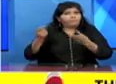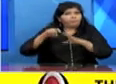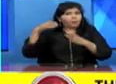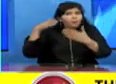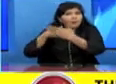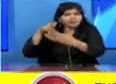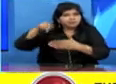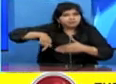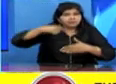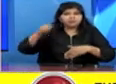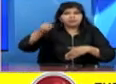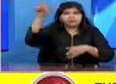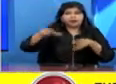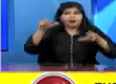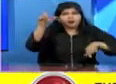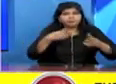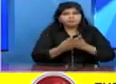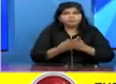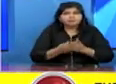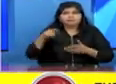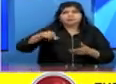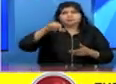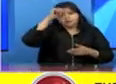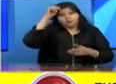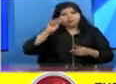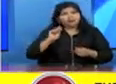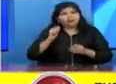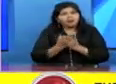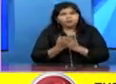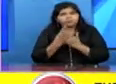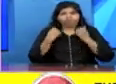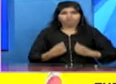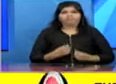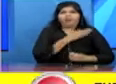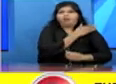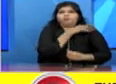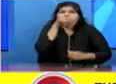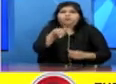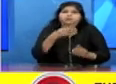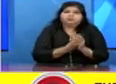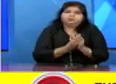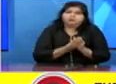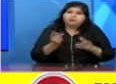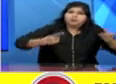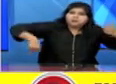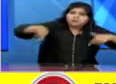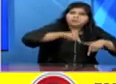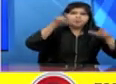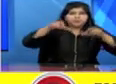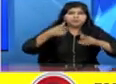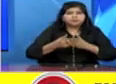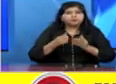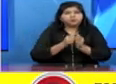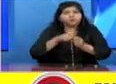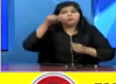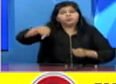यही वो लोग हैं जो देश के कामकाज को संभाले हुए हैं। आज सभी देशवासियों की तरफ से मैं उन सभी